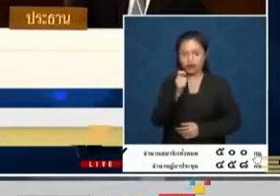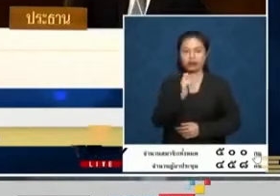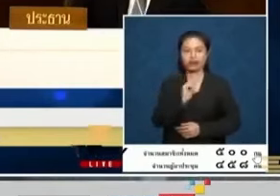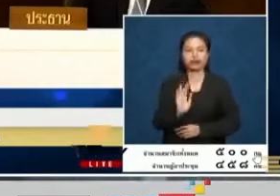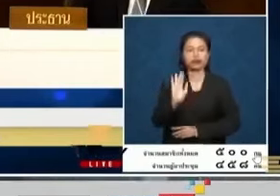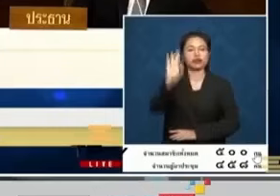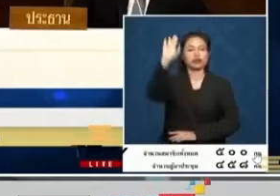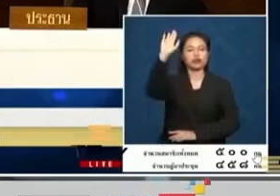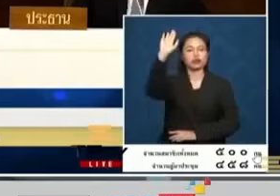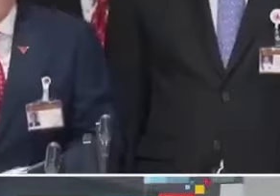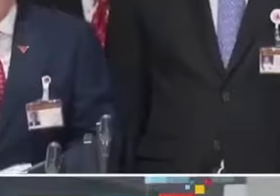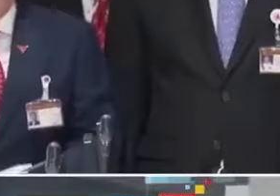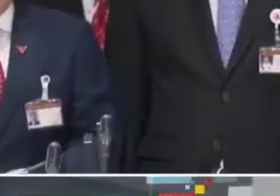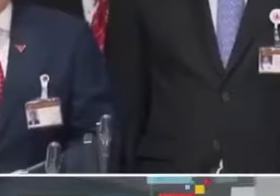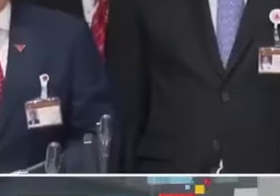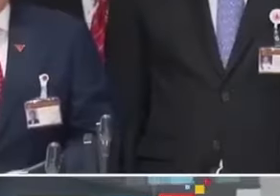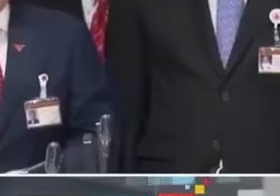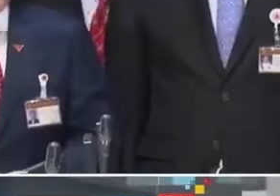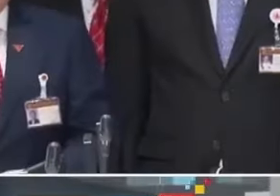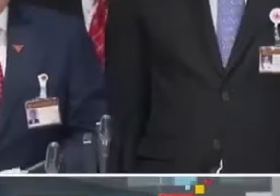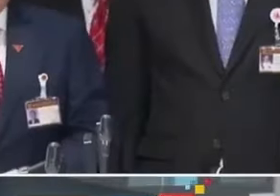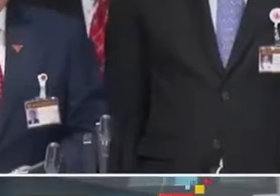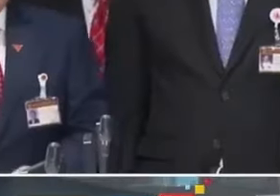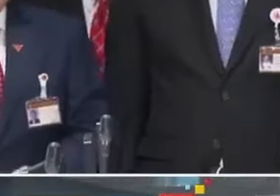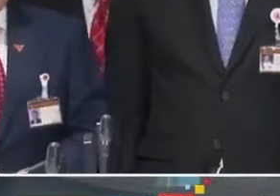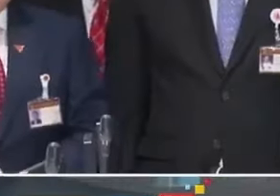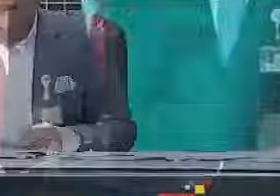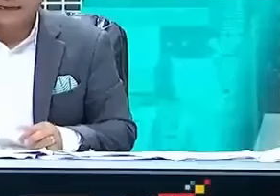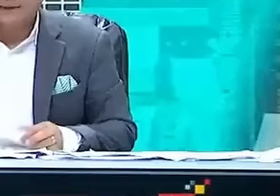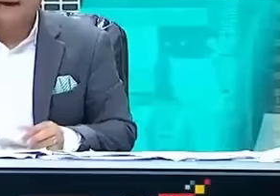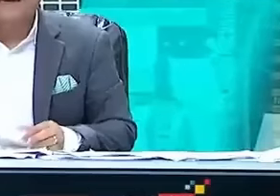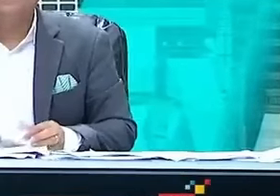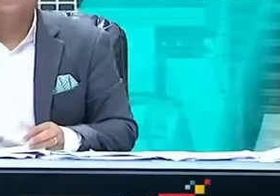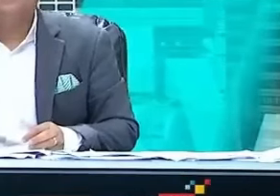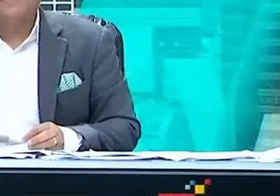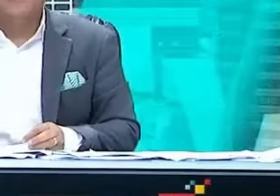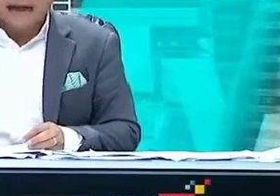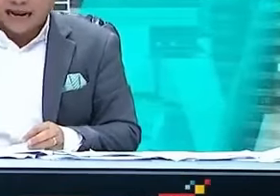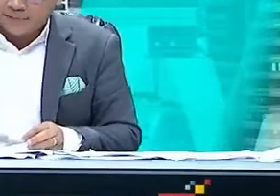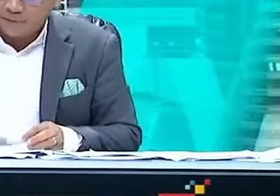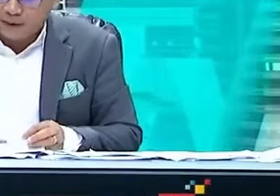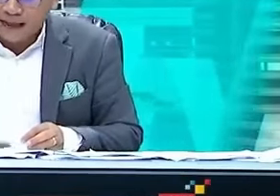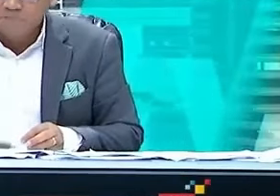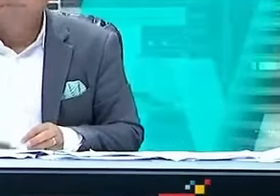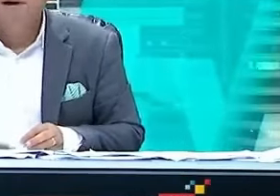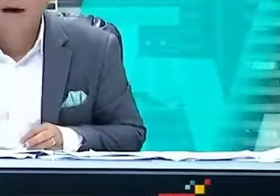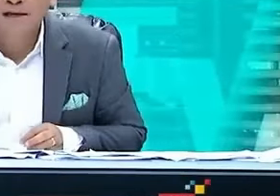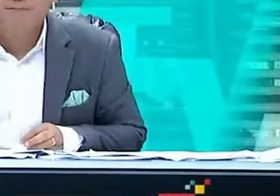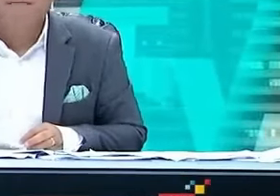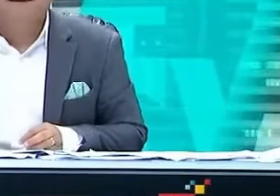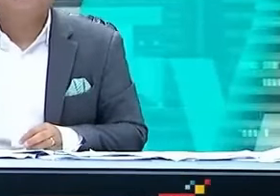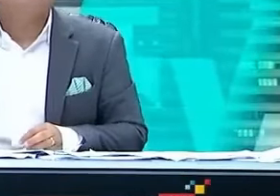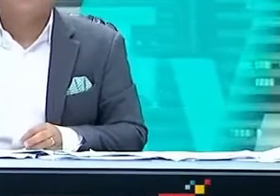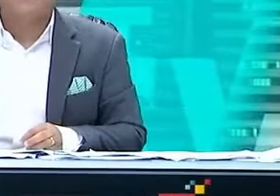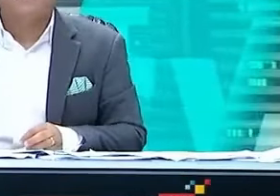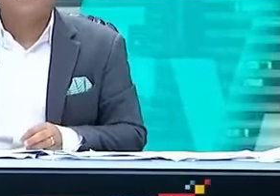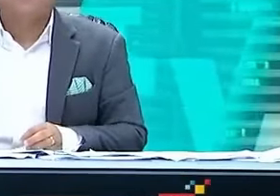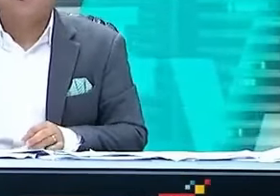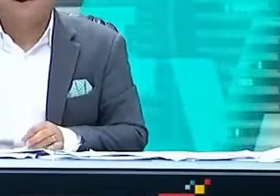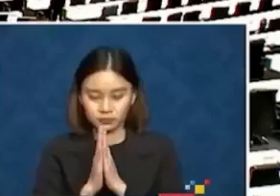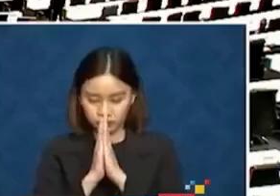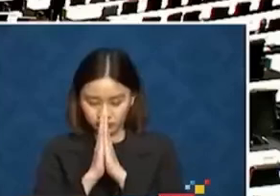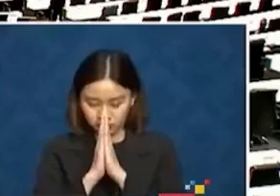ย เหลือเชื่อเลย นะแล้วก็วันนี้ก็ซ้อมอภิปรายกันก่อนเลยนะฮะในสภาแต่เป็นการอภิปรายเหมือนกับว่าไม่ไว้วางใ